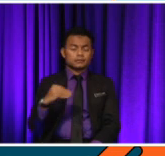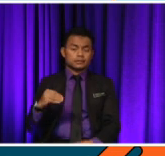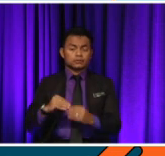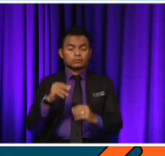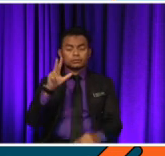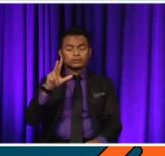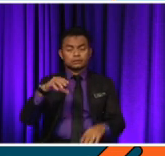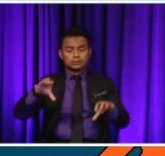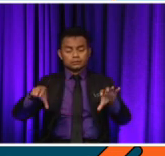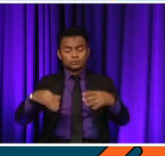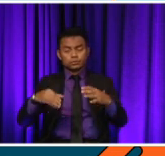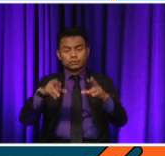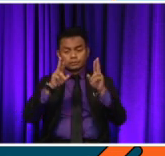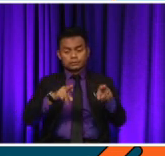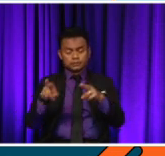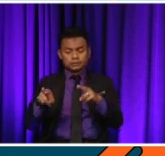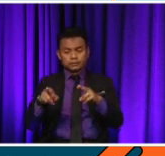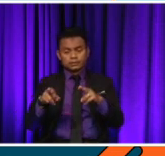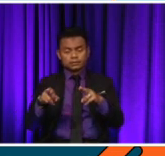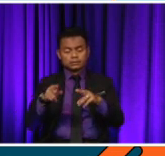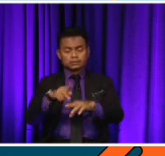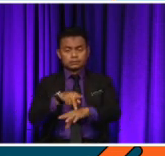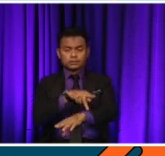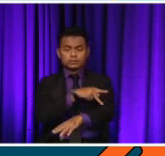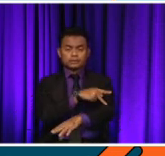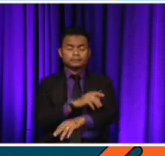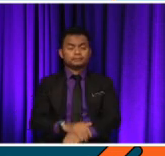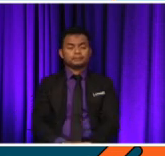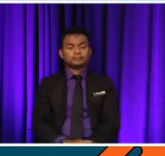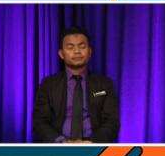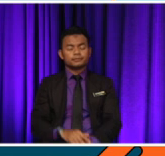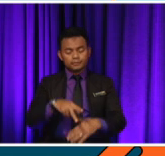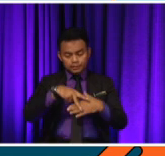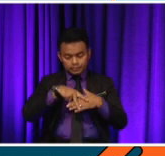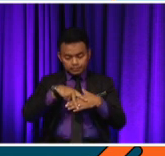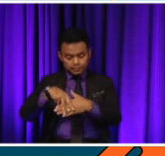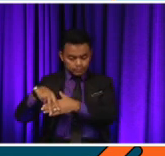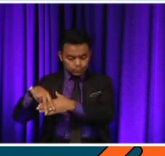perancangan jangka panjang jadi kita pandukan markas